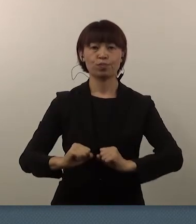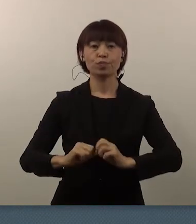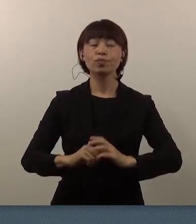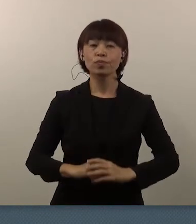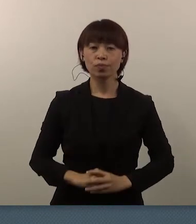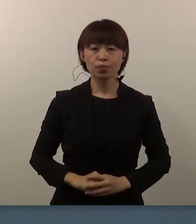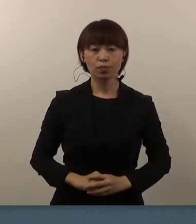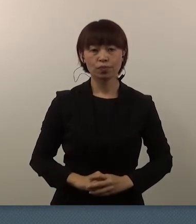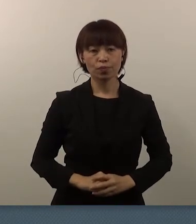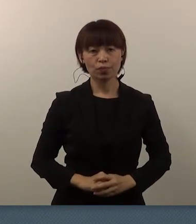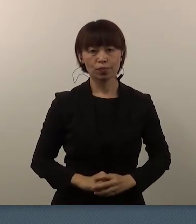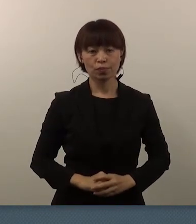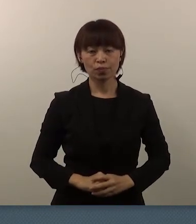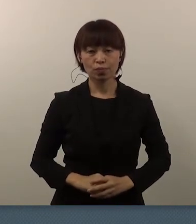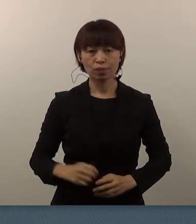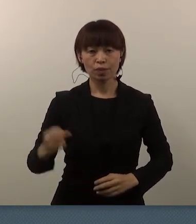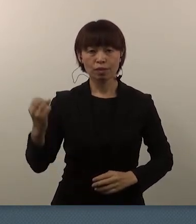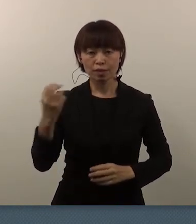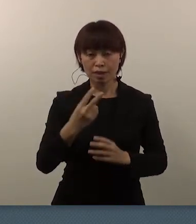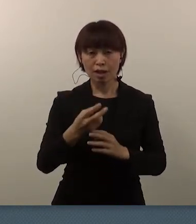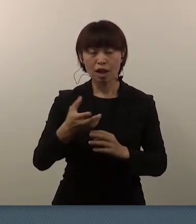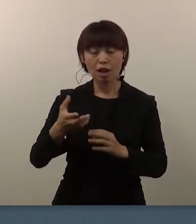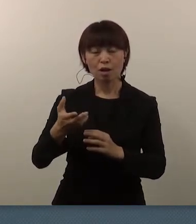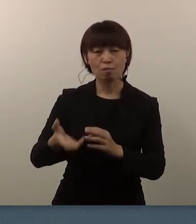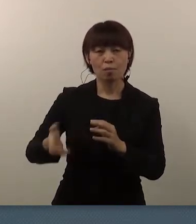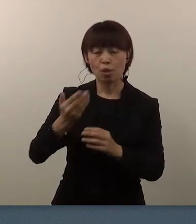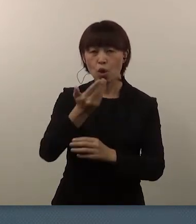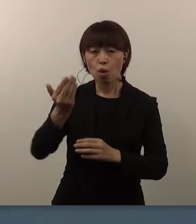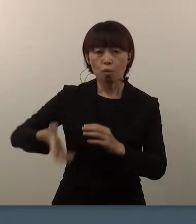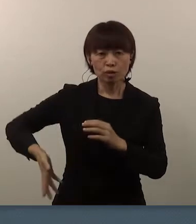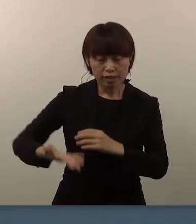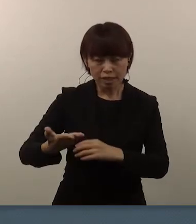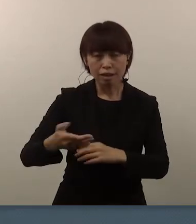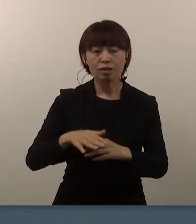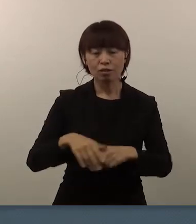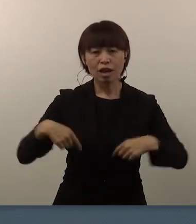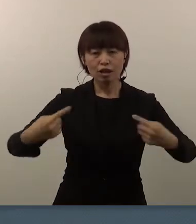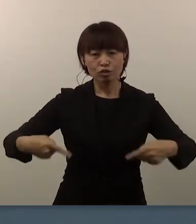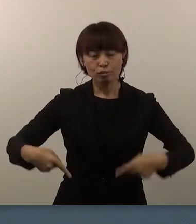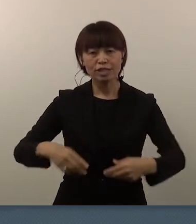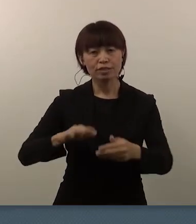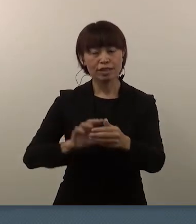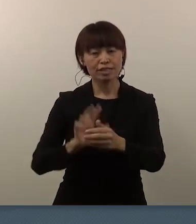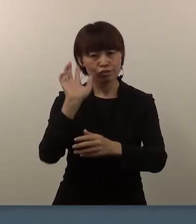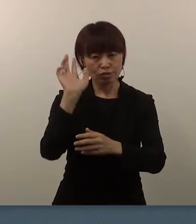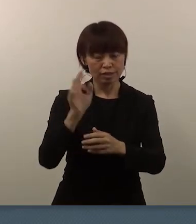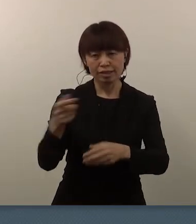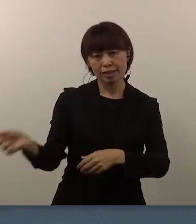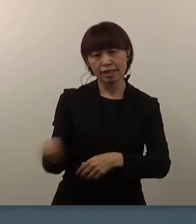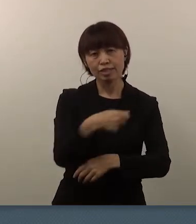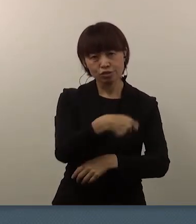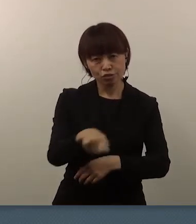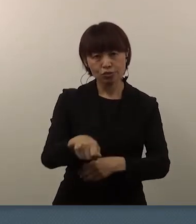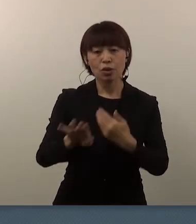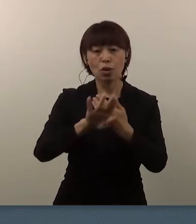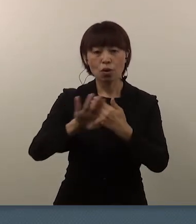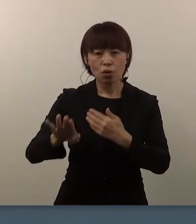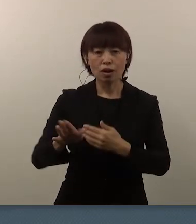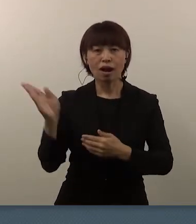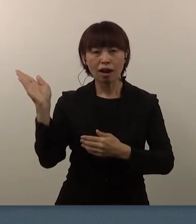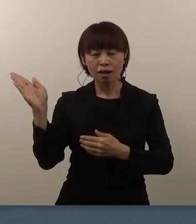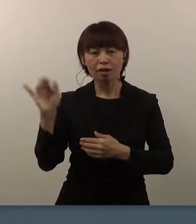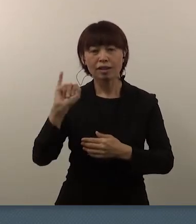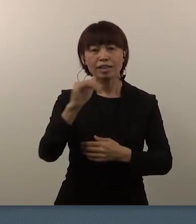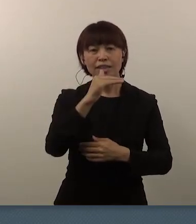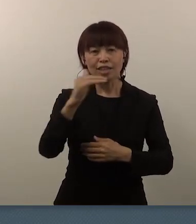またボッチャやクリスマステニスのほか、囲碁の町平塚ならではの囲碁ボールの体験会もあ